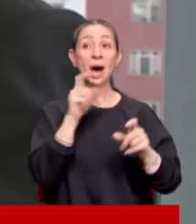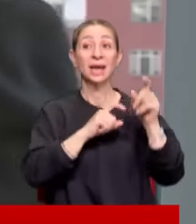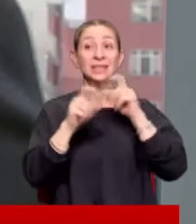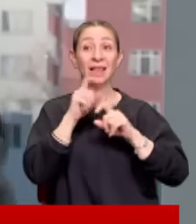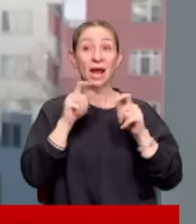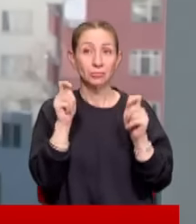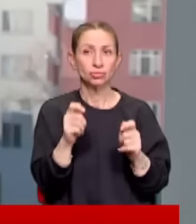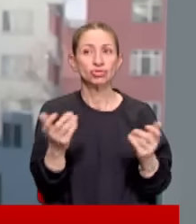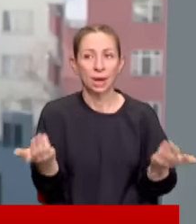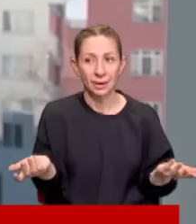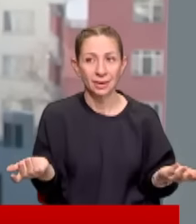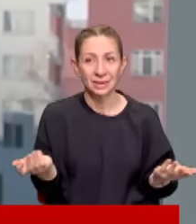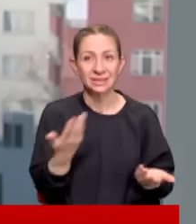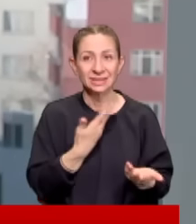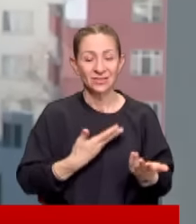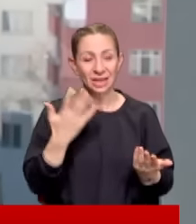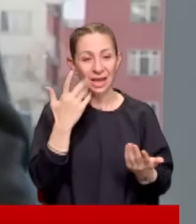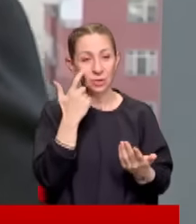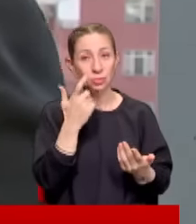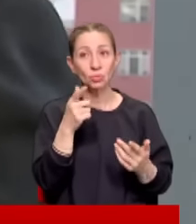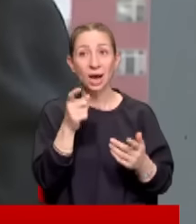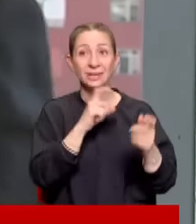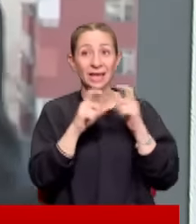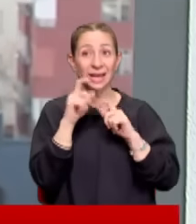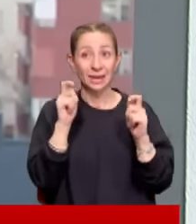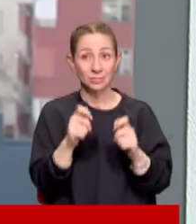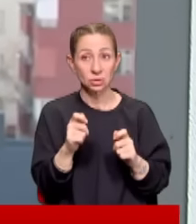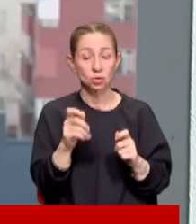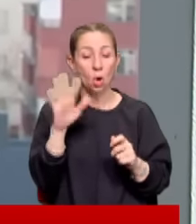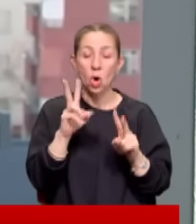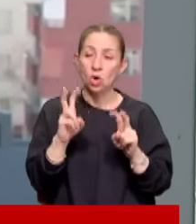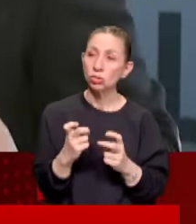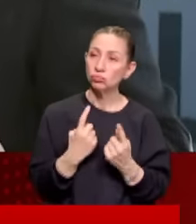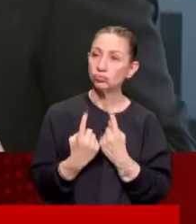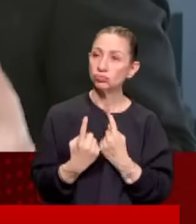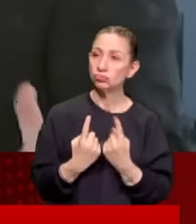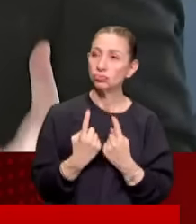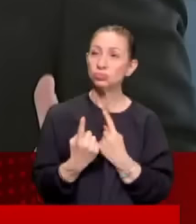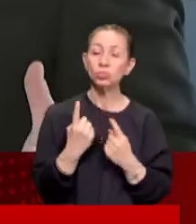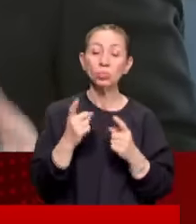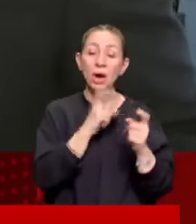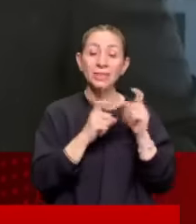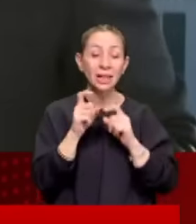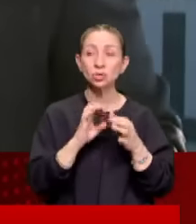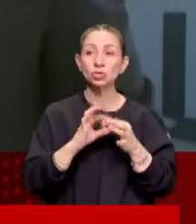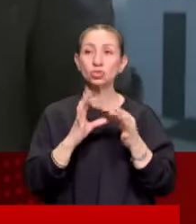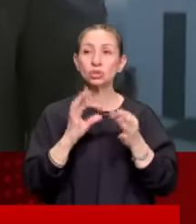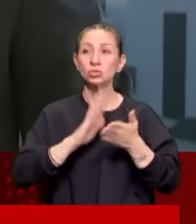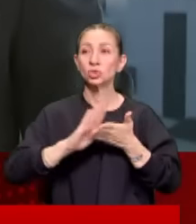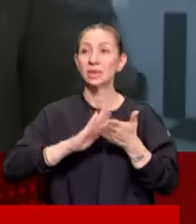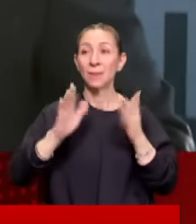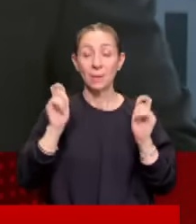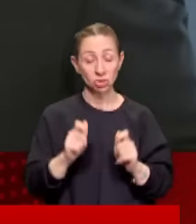da yapılacak sevgili Karagöz. Yani bu hataları yapacağız, sonra istişare edeceğiz. Bu hataları telafi edeceğiz. Burada